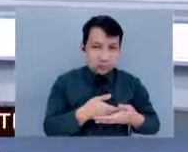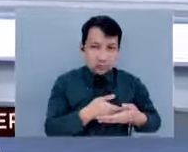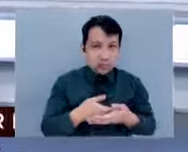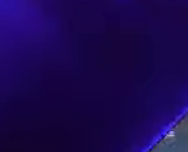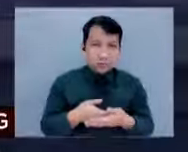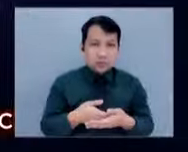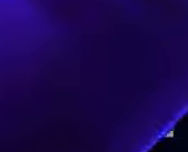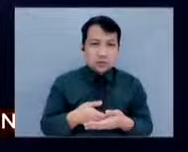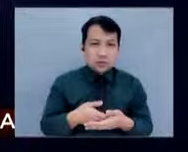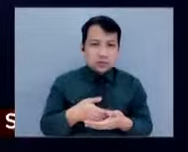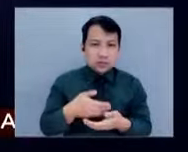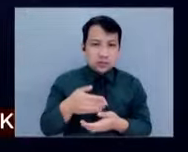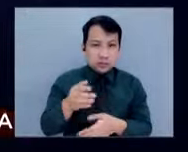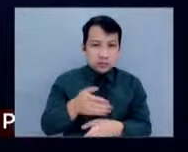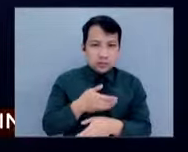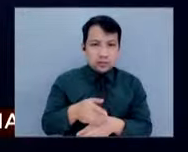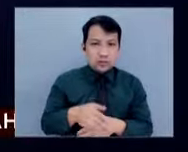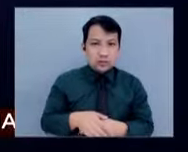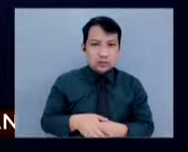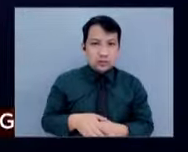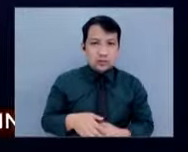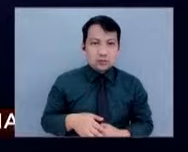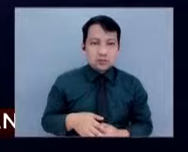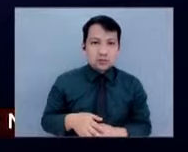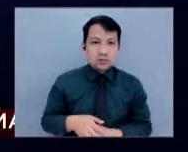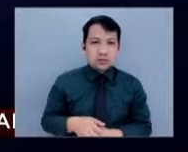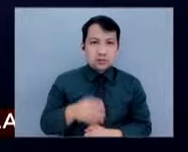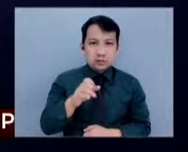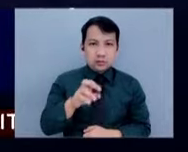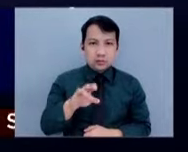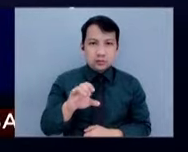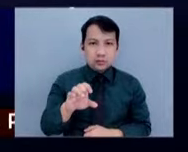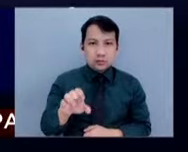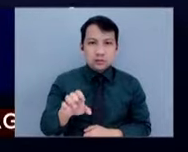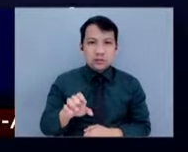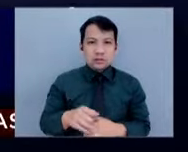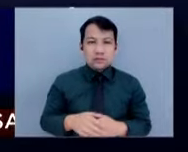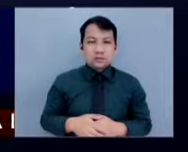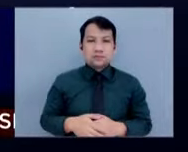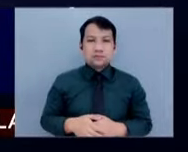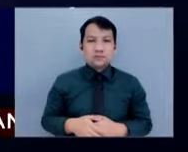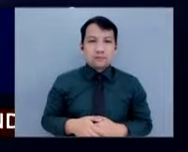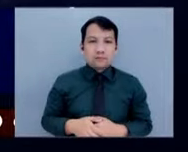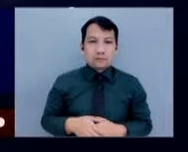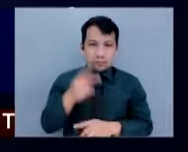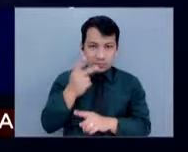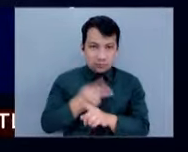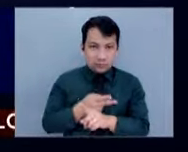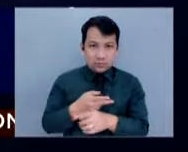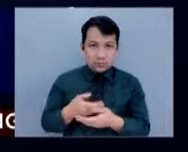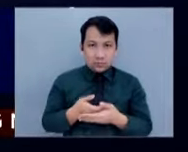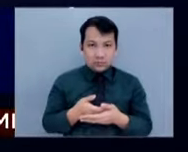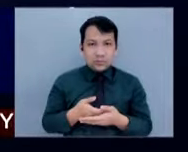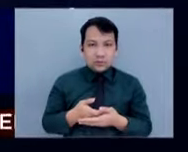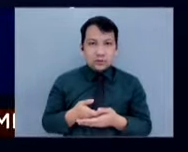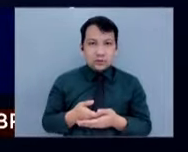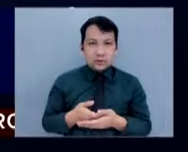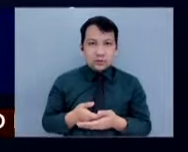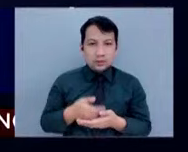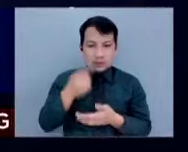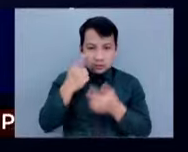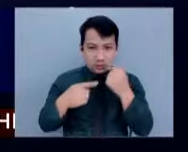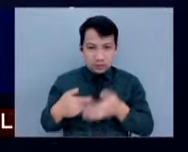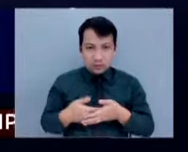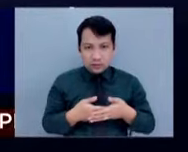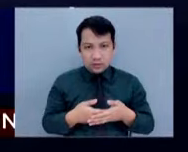concert. Ba't mo pinaparinig ng ere yung bata? 2 months pa lang maagawag. Umiiyak na si baby, okay lang ba